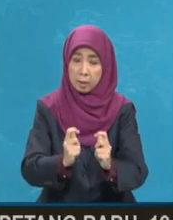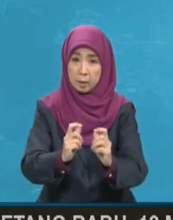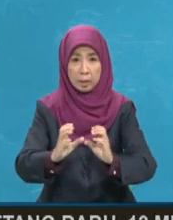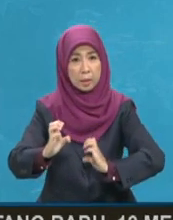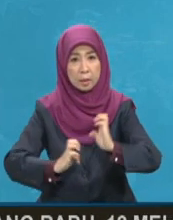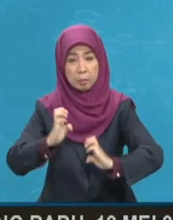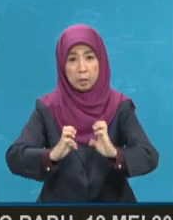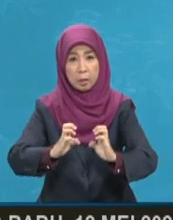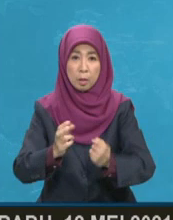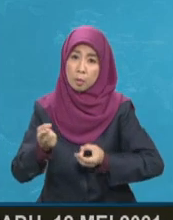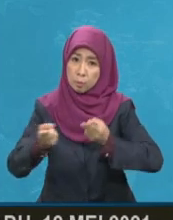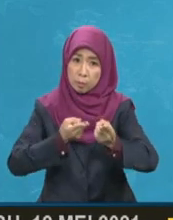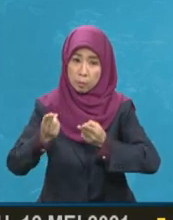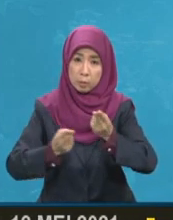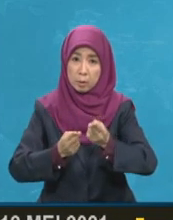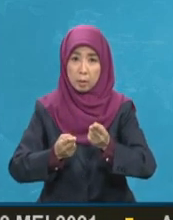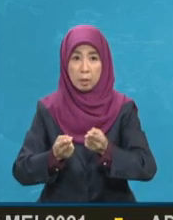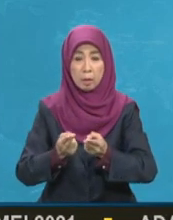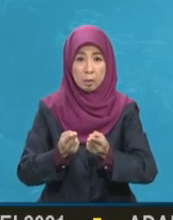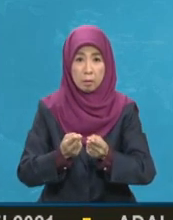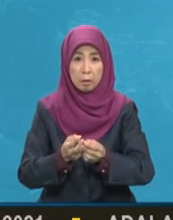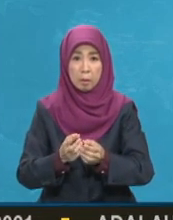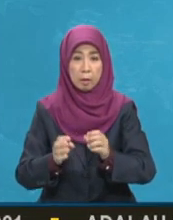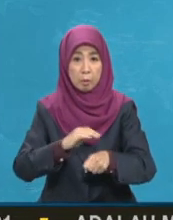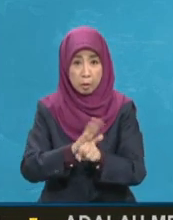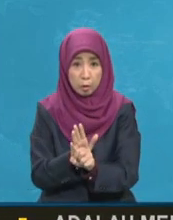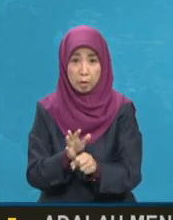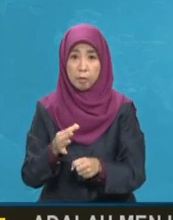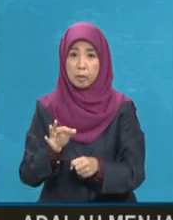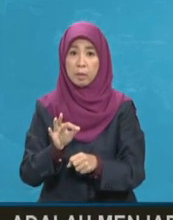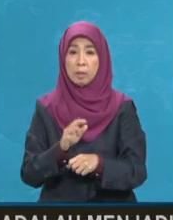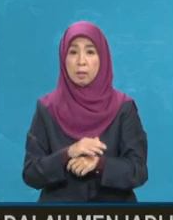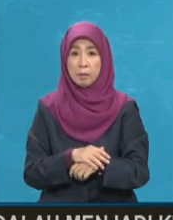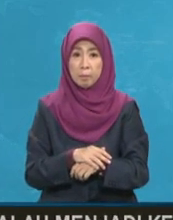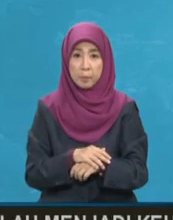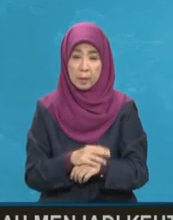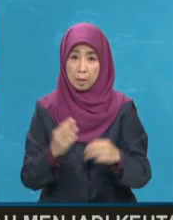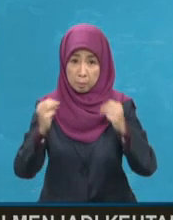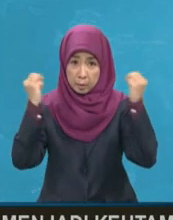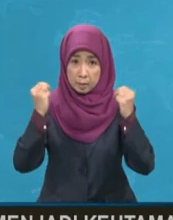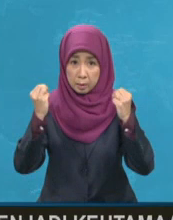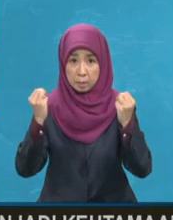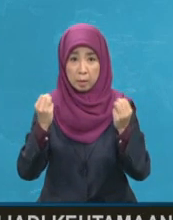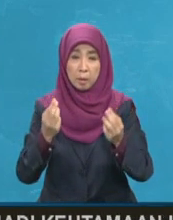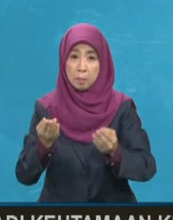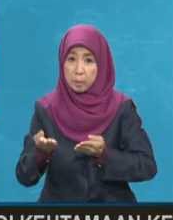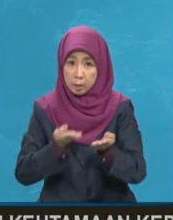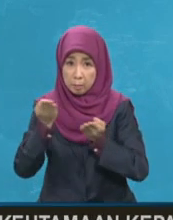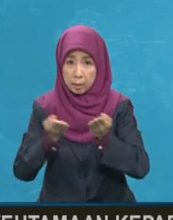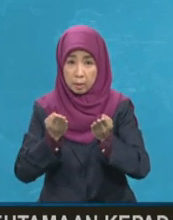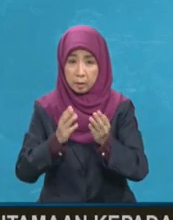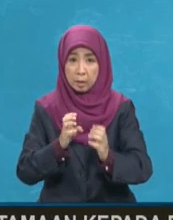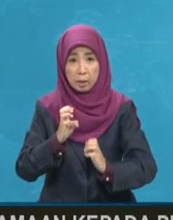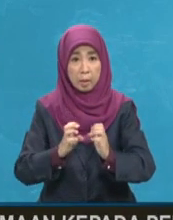kecemasan seperti pengurusan pencana dan kawalan Hai pada majelis tersebut terima tanemjoyo dan